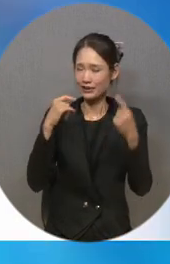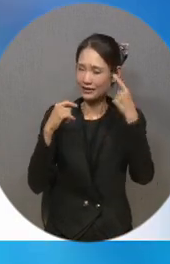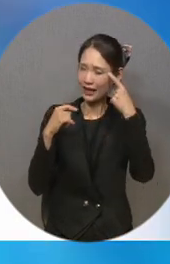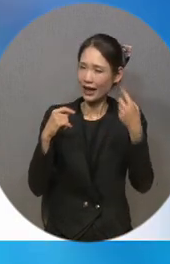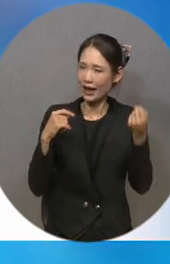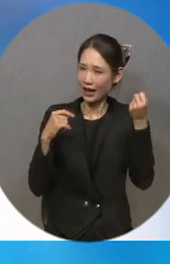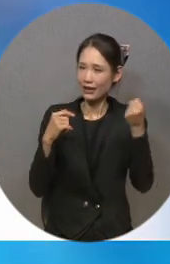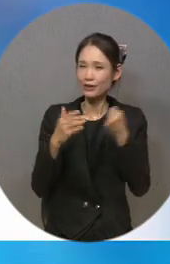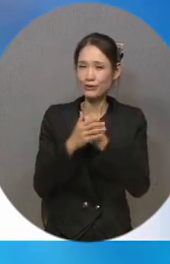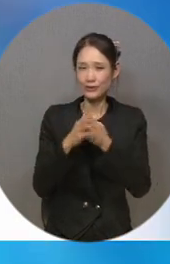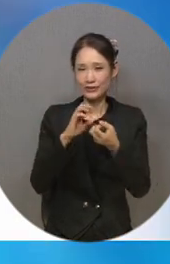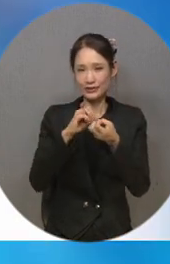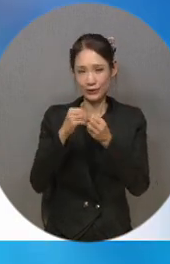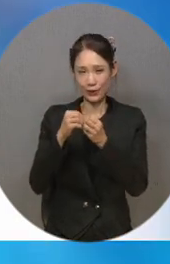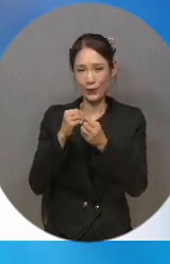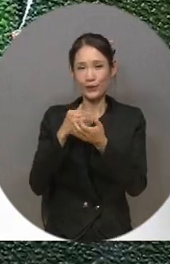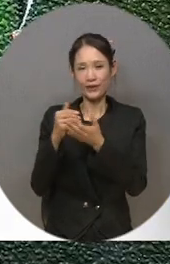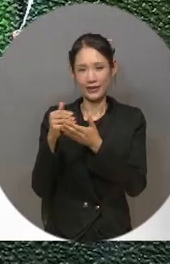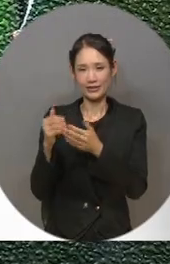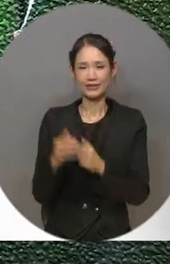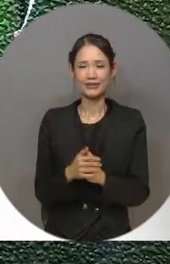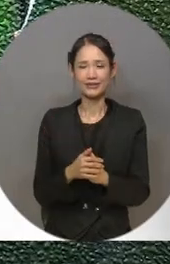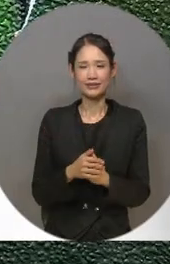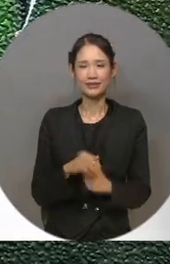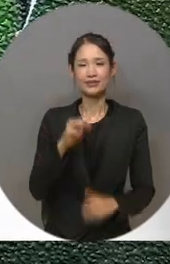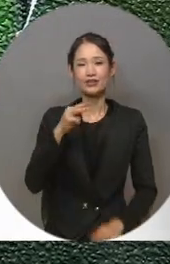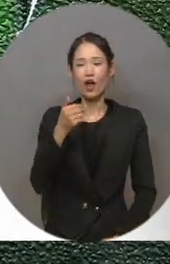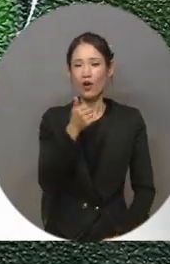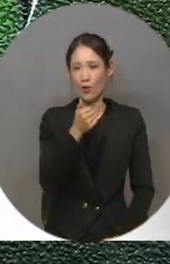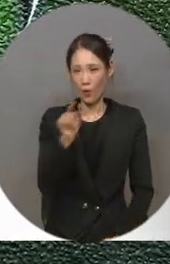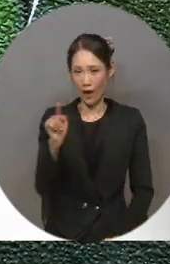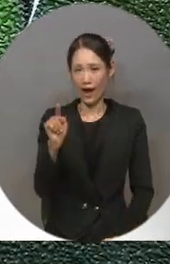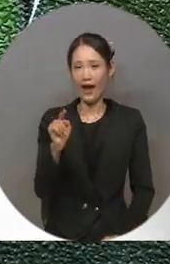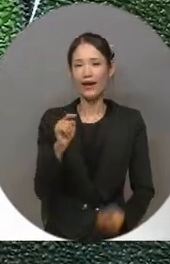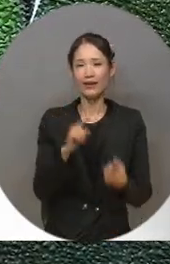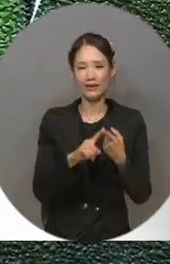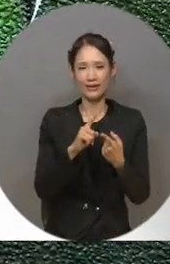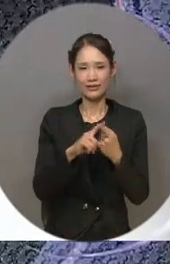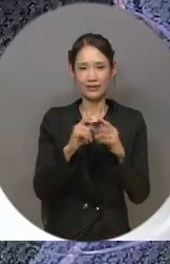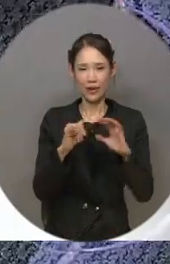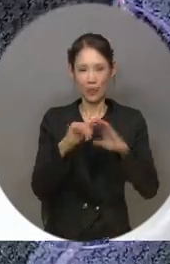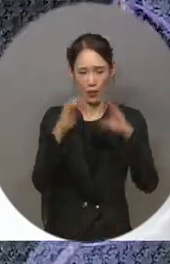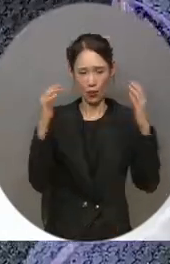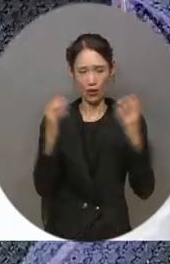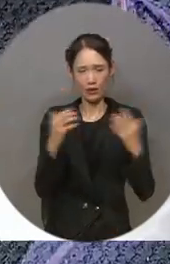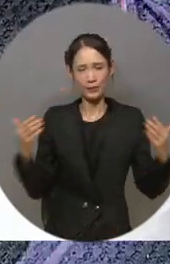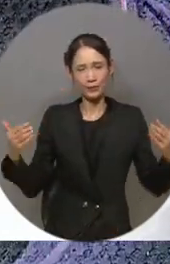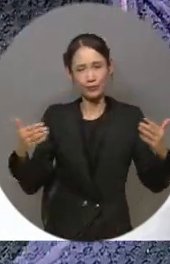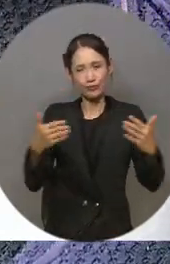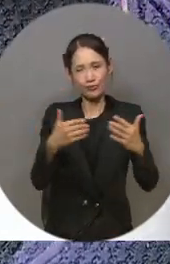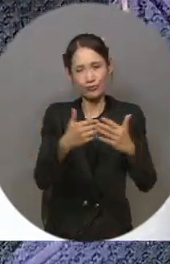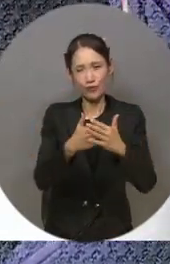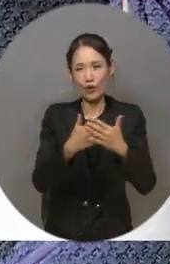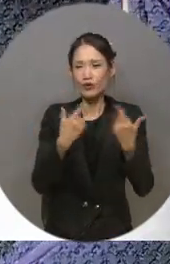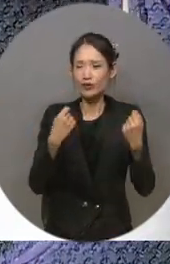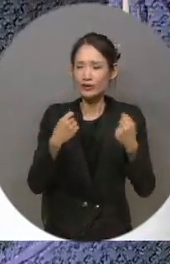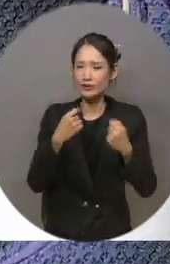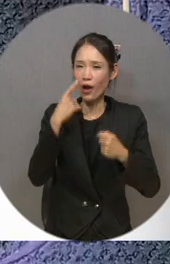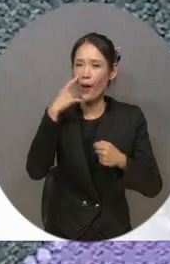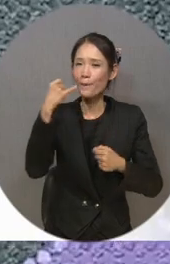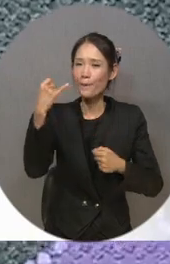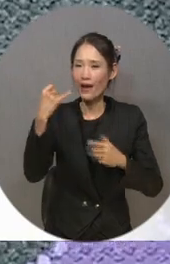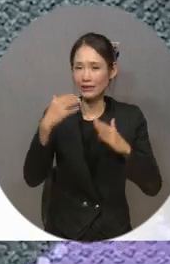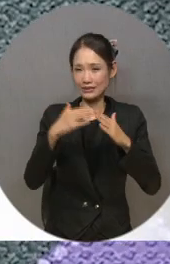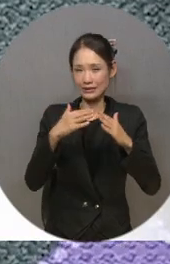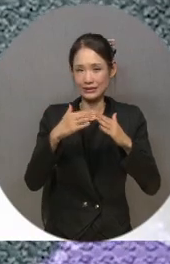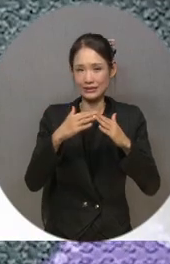설화 시리즈 세상의 모든 것을 품을 것 같은 따뜻한 엄마의 집을 떠오르게